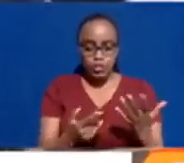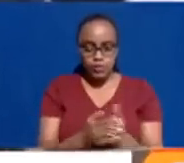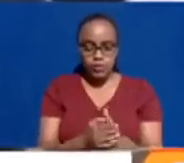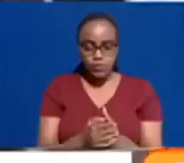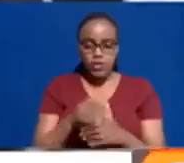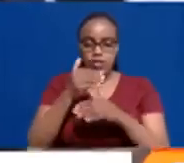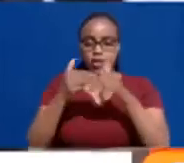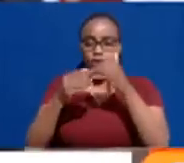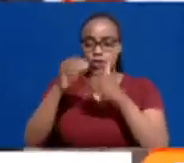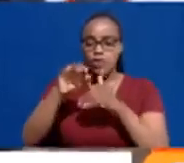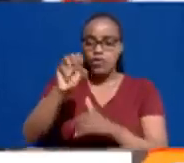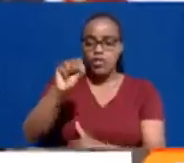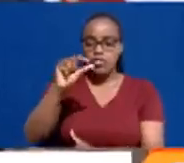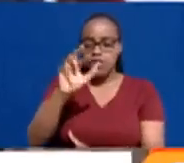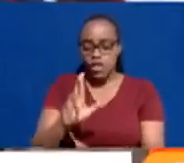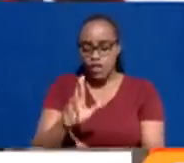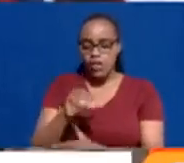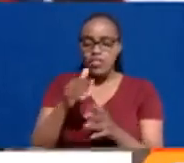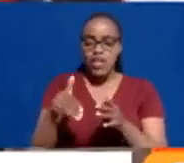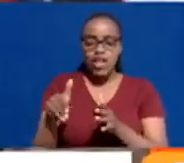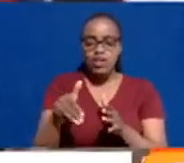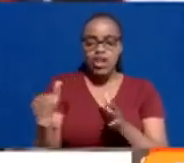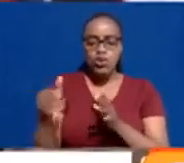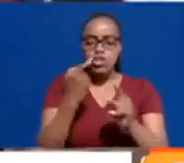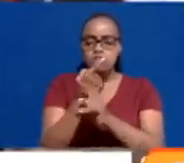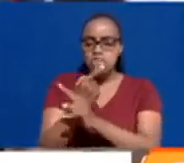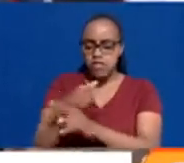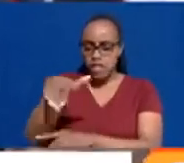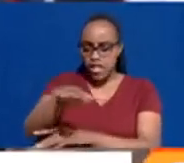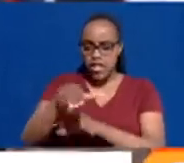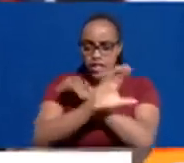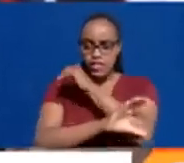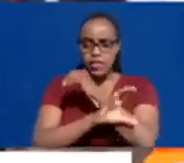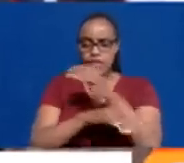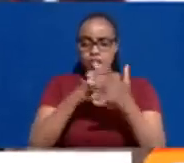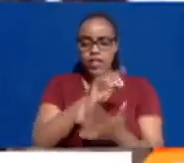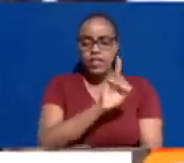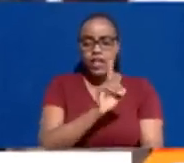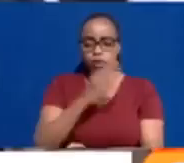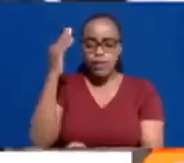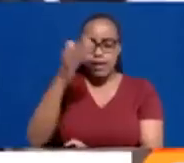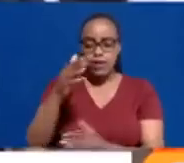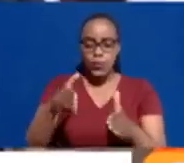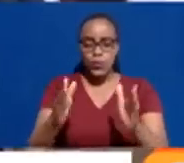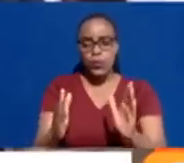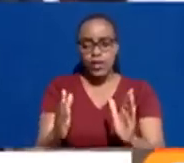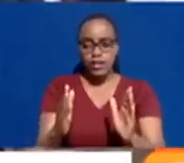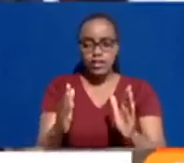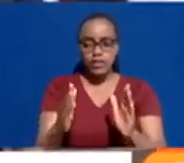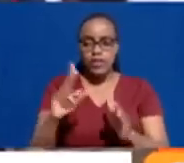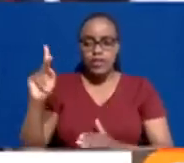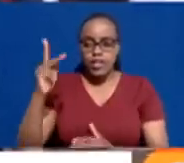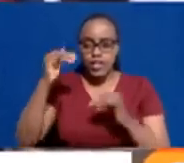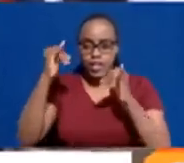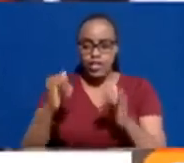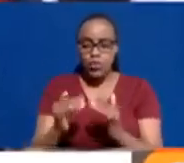the construction of the SDR, the road network across our country, including the Nairobi Expressway, Kenya's